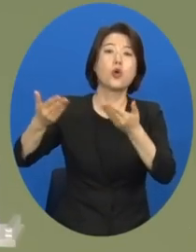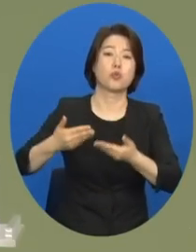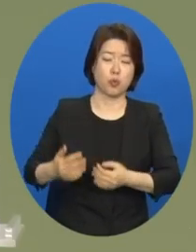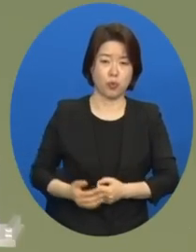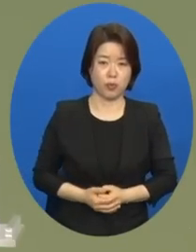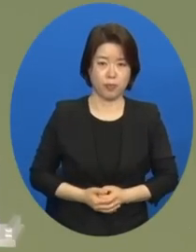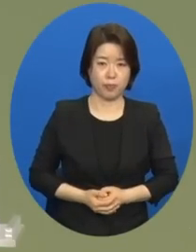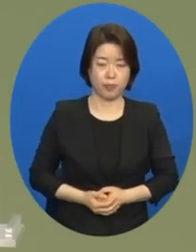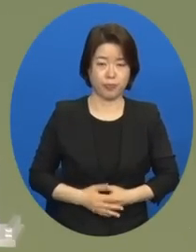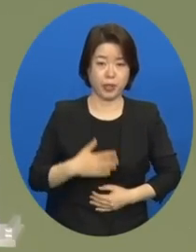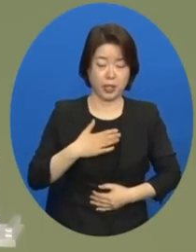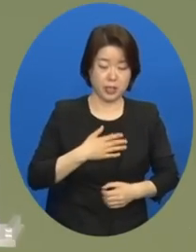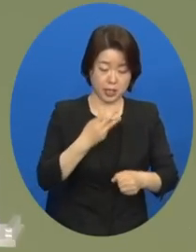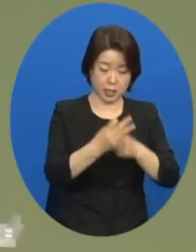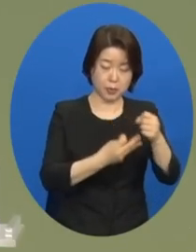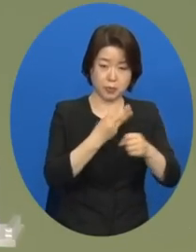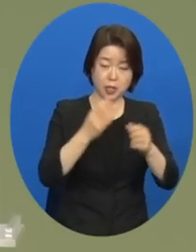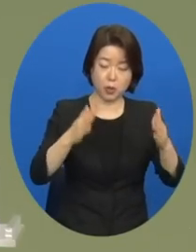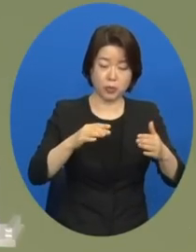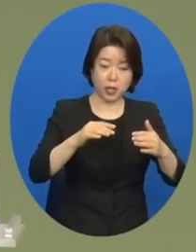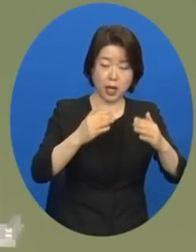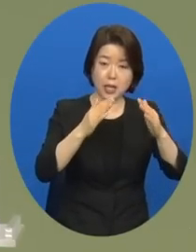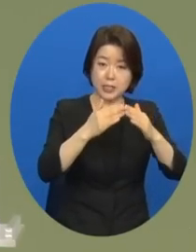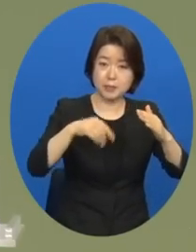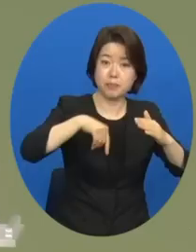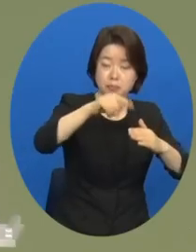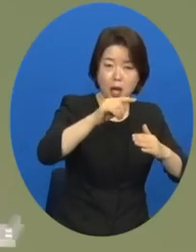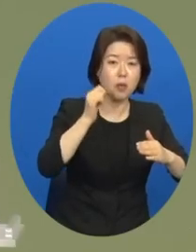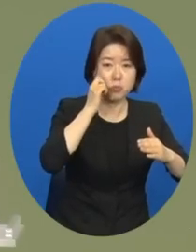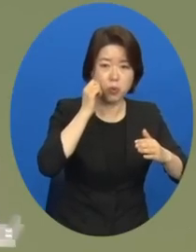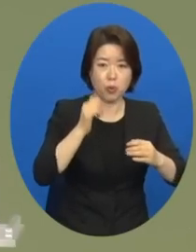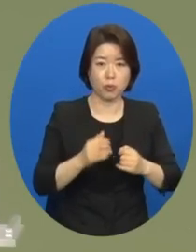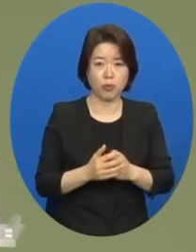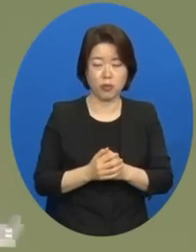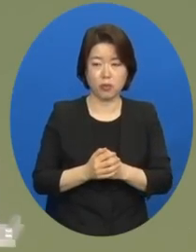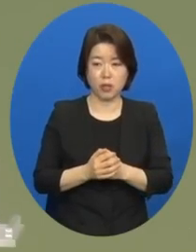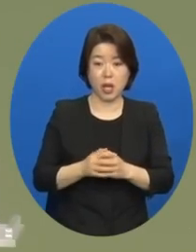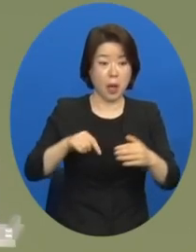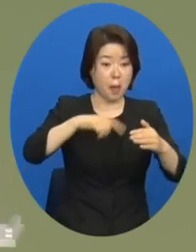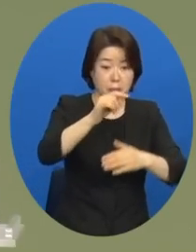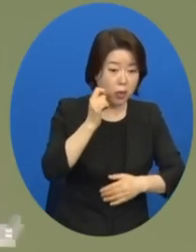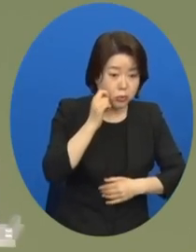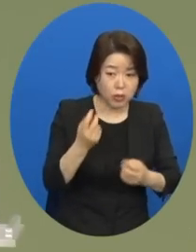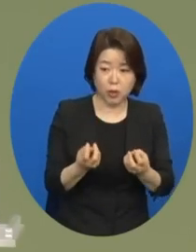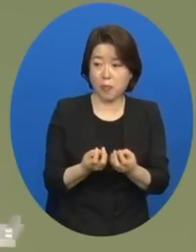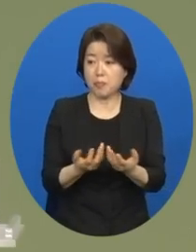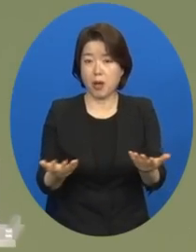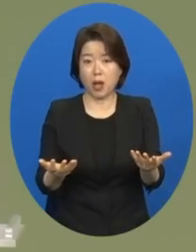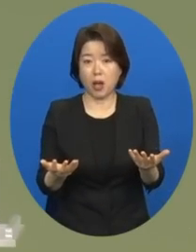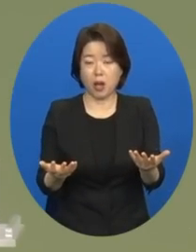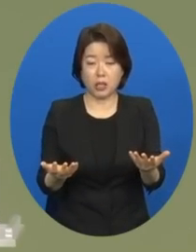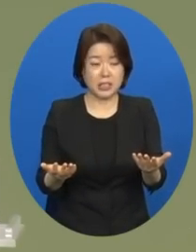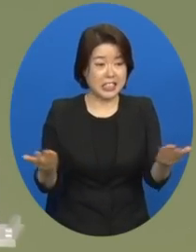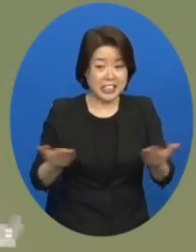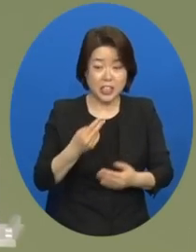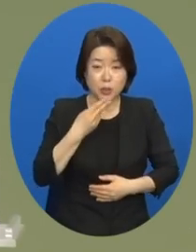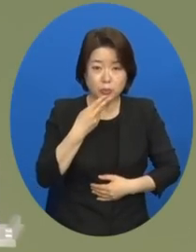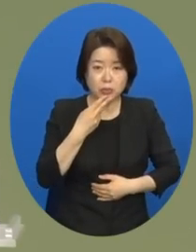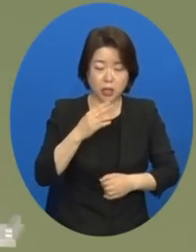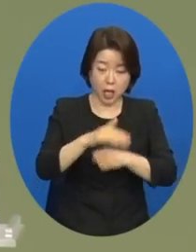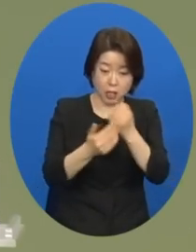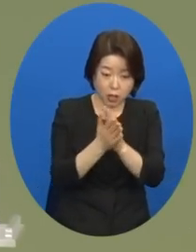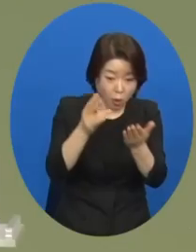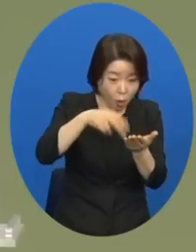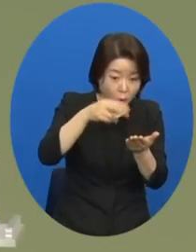문박 출입을 못하면서 그렇게 성경을 나갈 수가 없어서 할 일이 없어서 성경을 읽었어